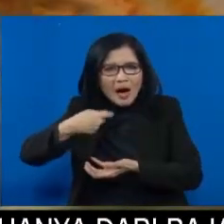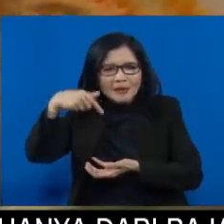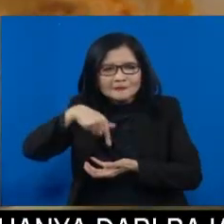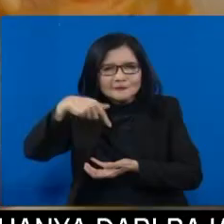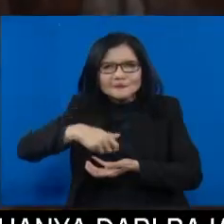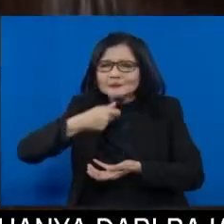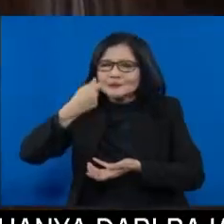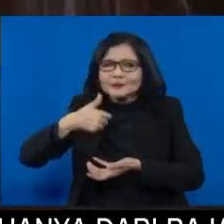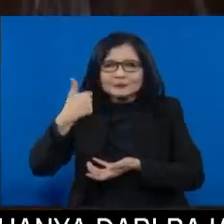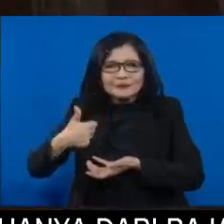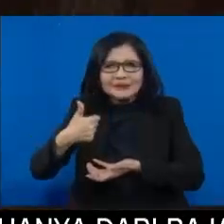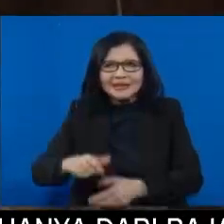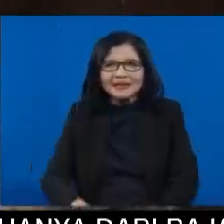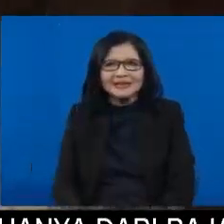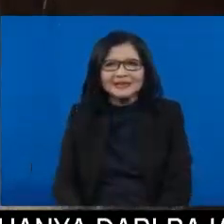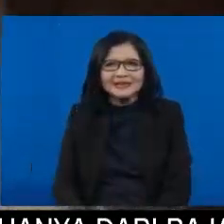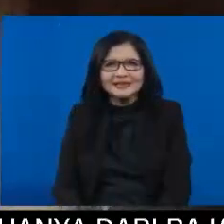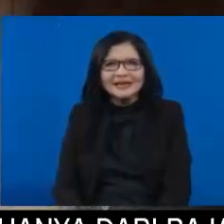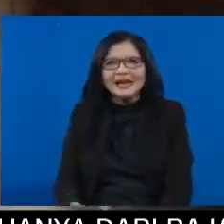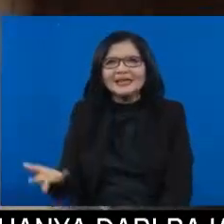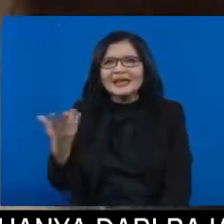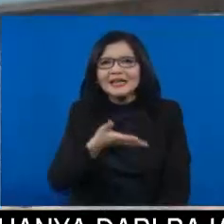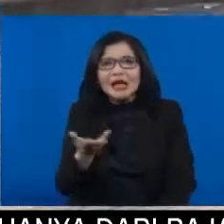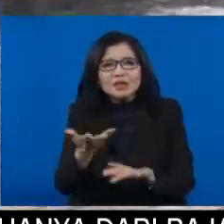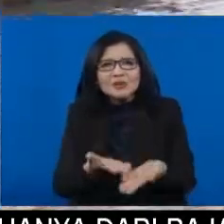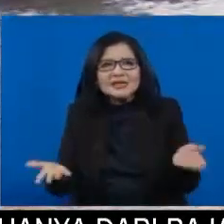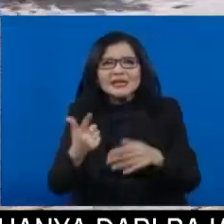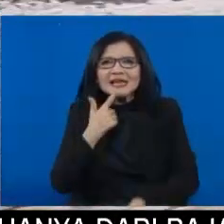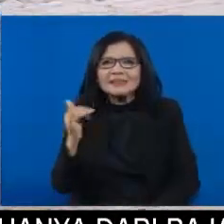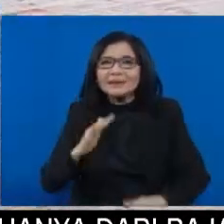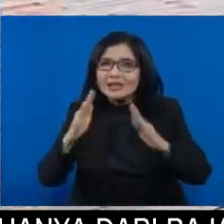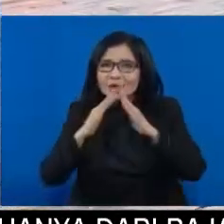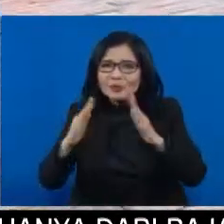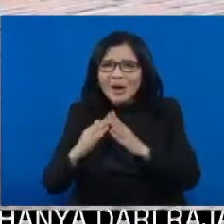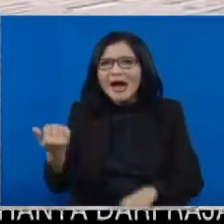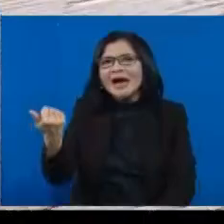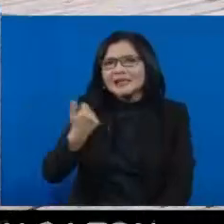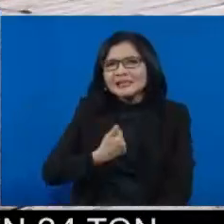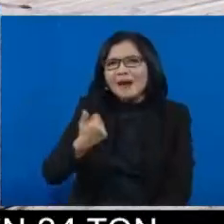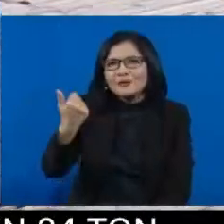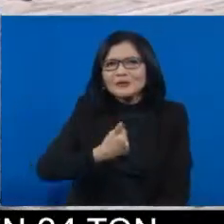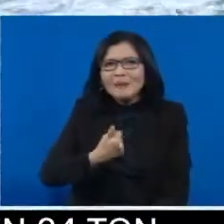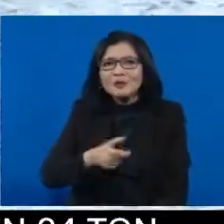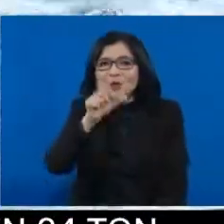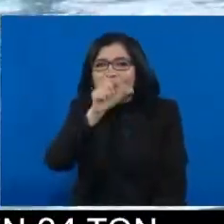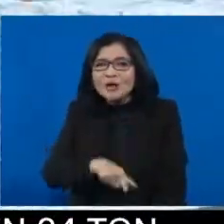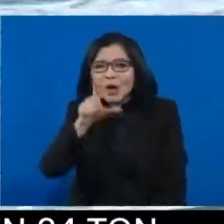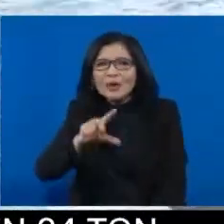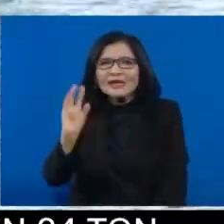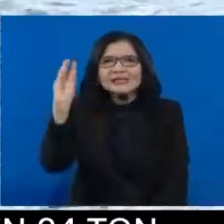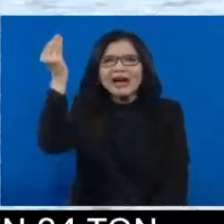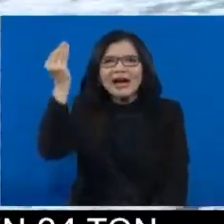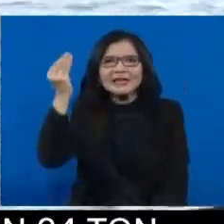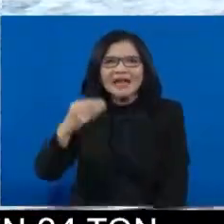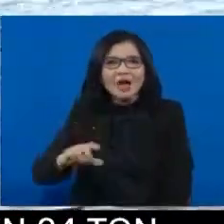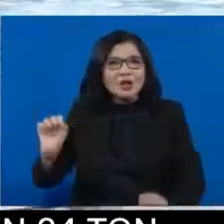lezat, hidangan ini bisa dinikmati dengan suasana rumahan. Sejumlah tamu ternyata memang warga Jakarta yang memilih mengisi